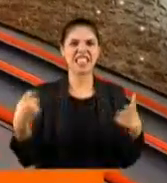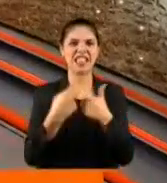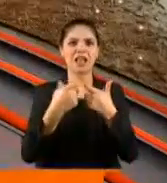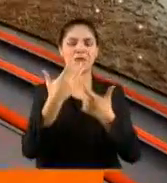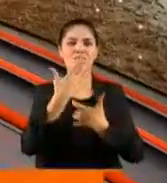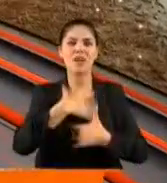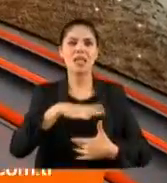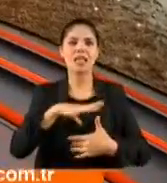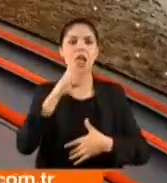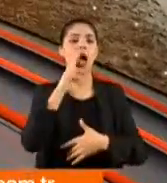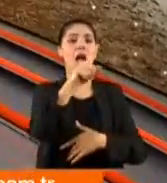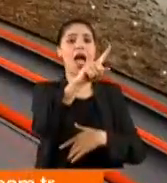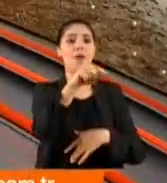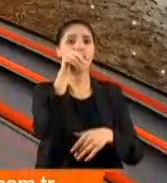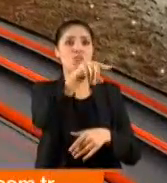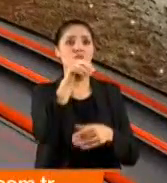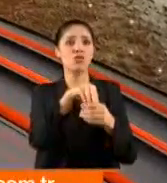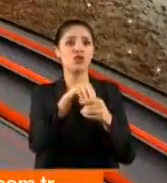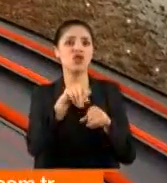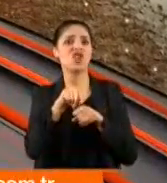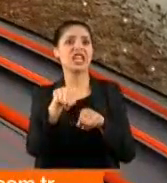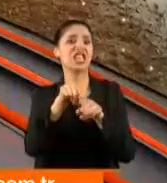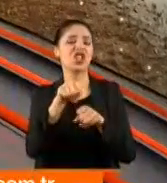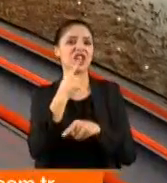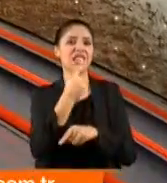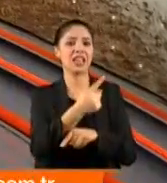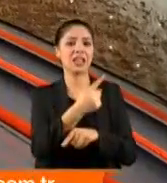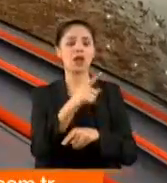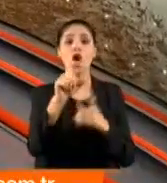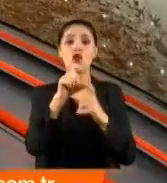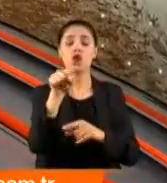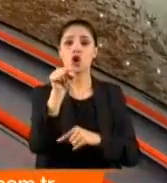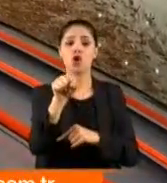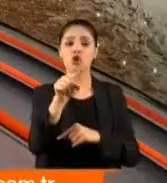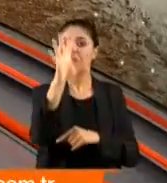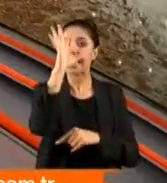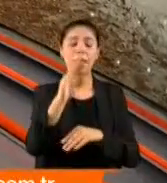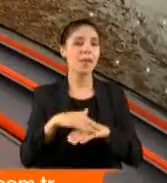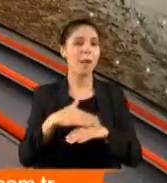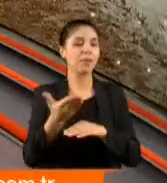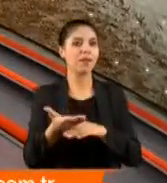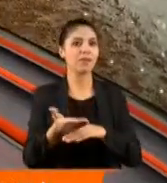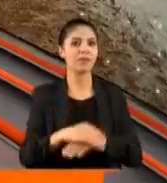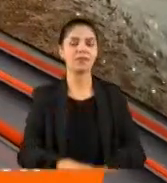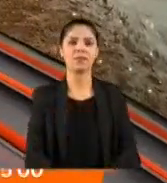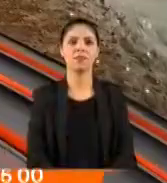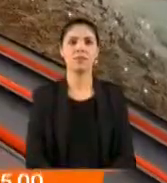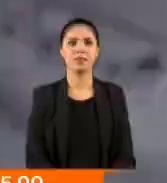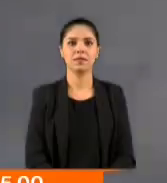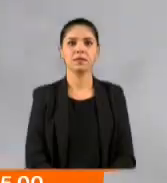çıkarmanın peşinde ve Ermenistan bunun için kışkırtıldı diyor. Tabii soru şu, kim kışkırttı?